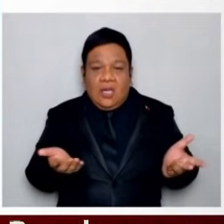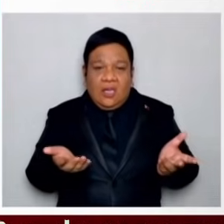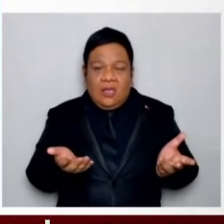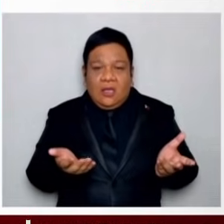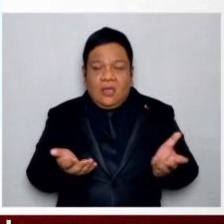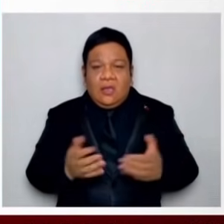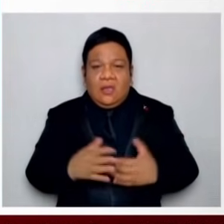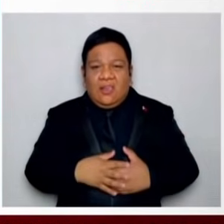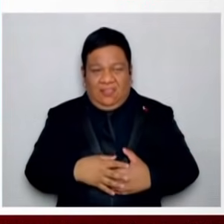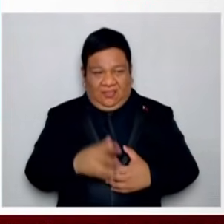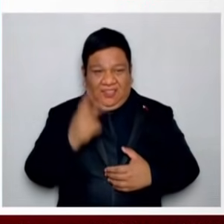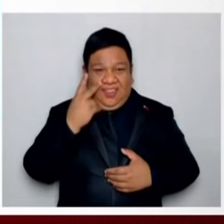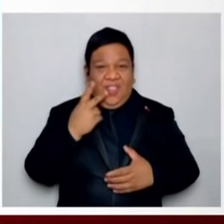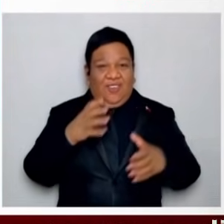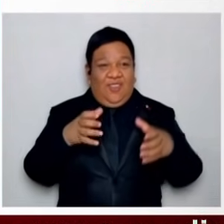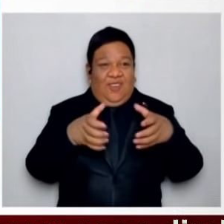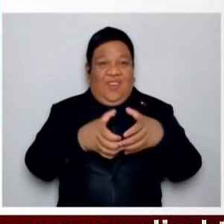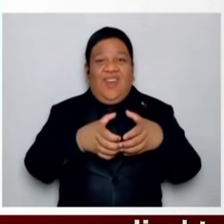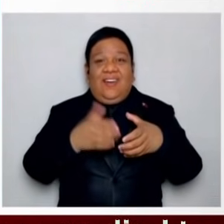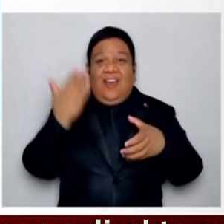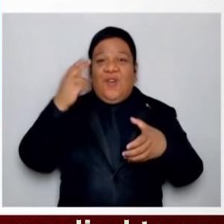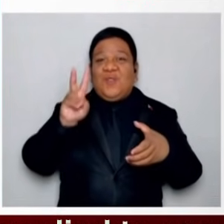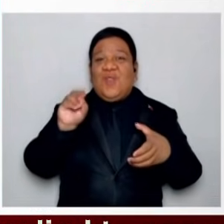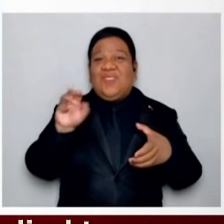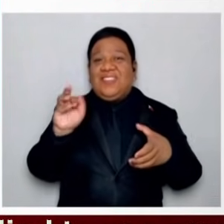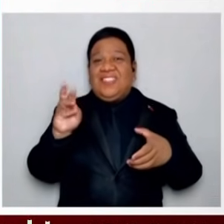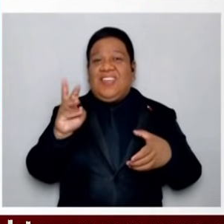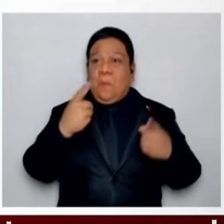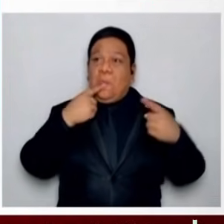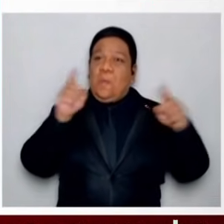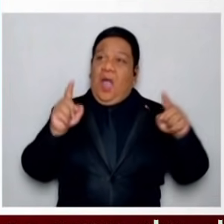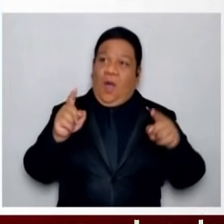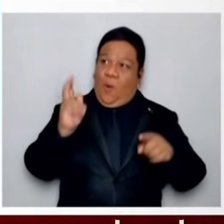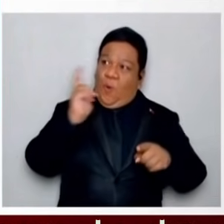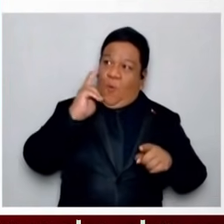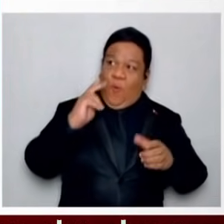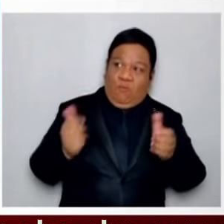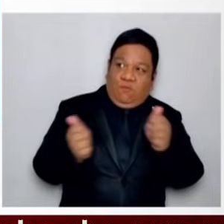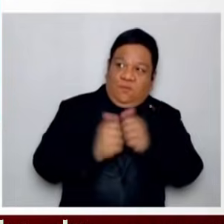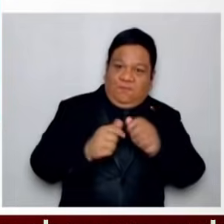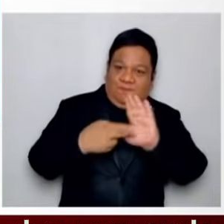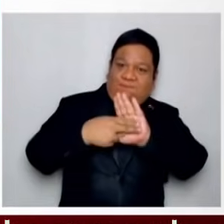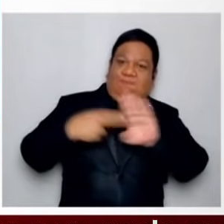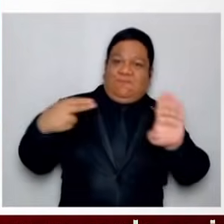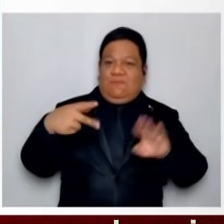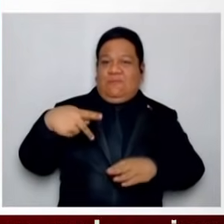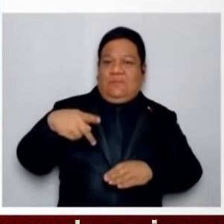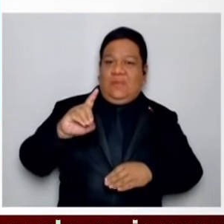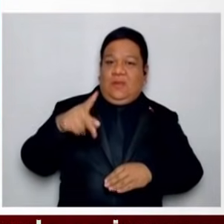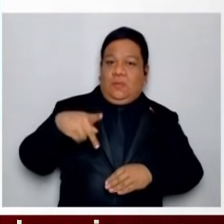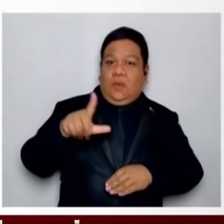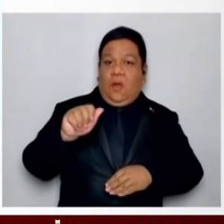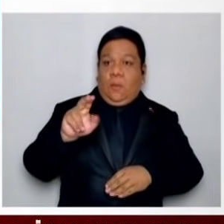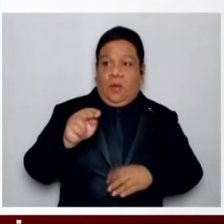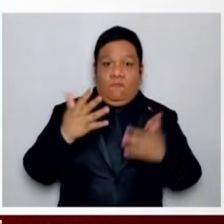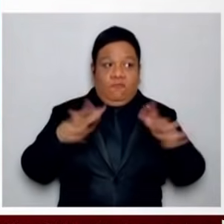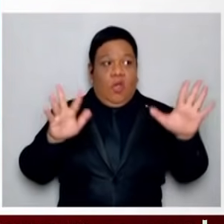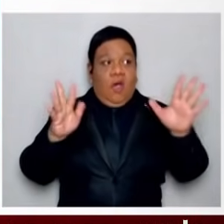they carried Duterte in 2016 and then after Duterte's victory,